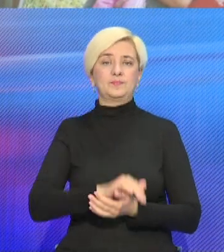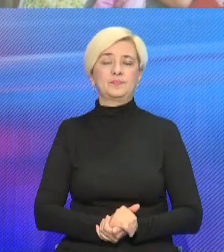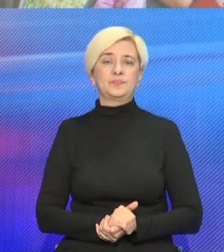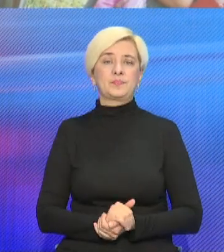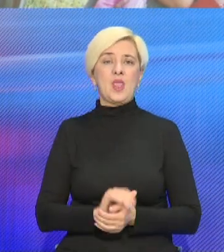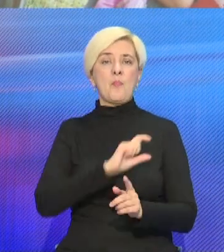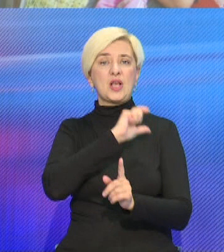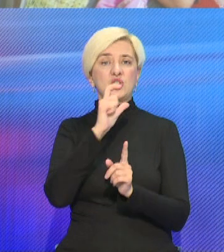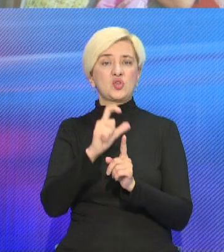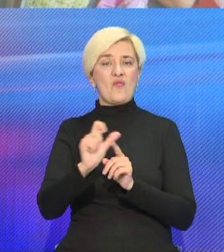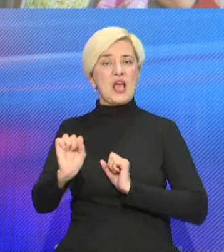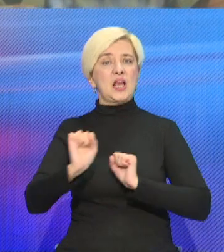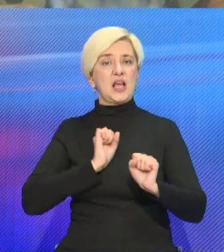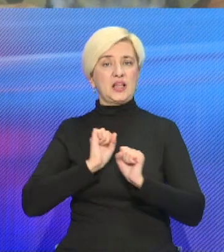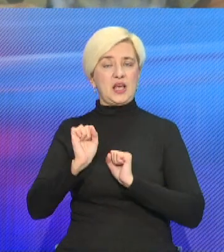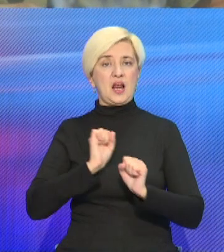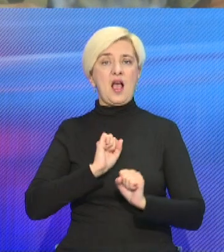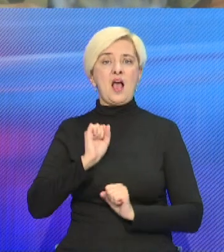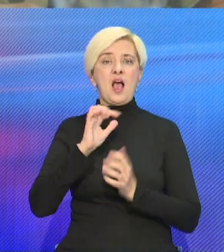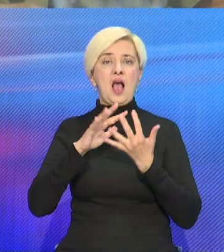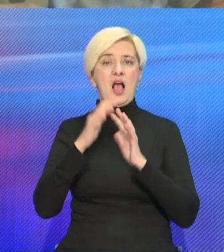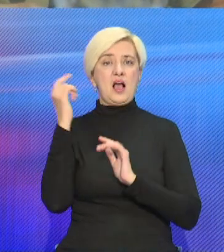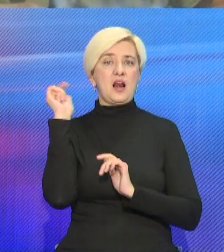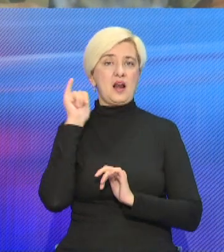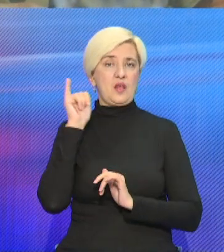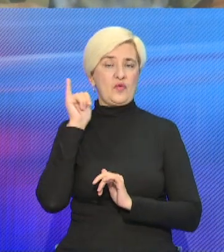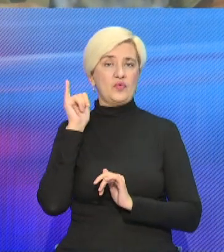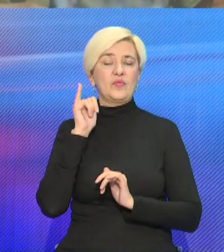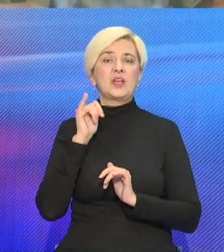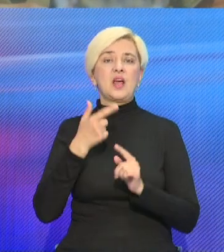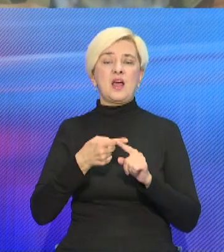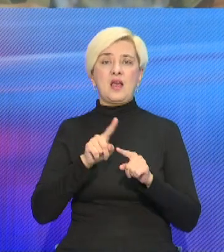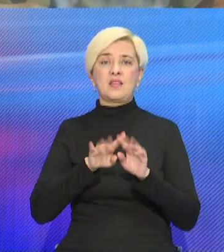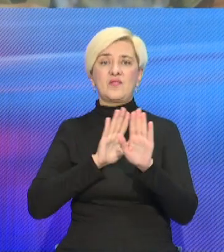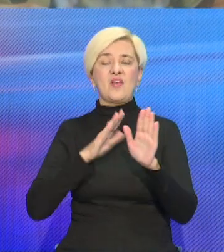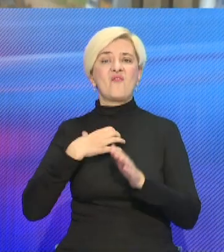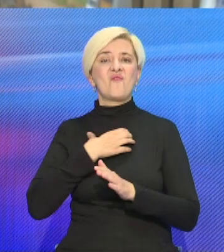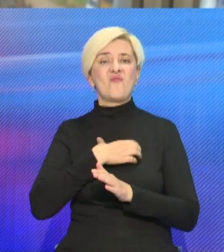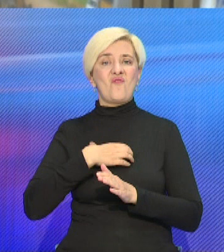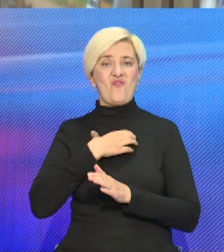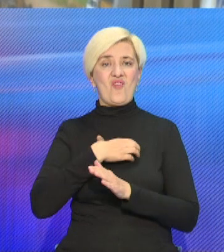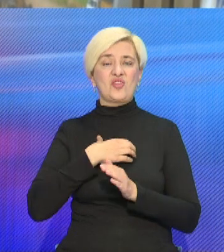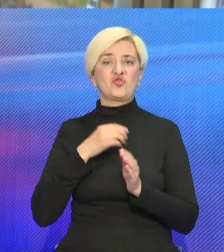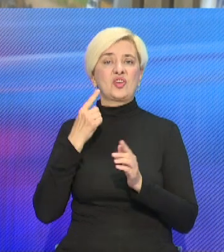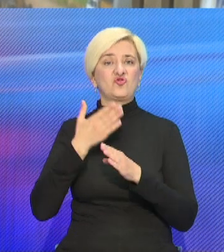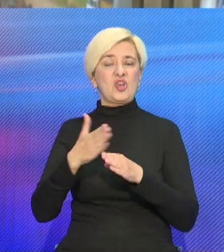По словах ректора аграрного, такі вистави – важний і потребний компонент едукаційної програми профільного ВНУ,